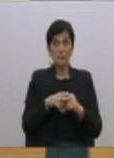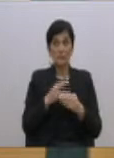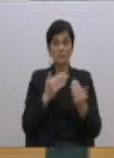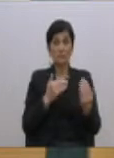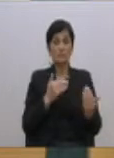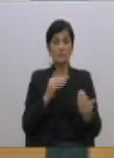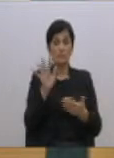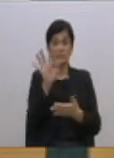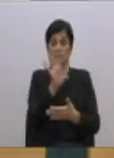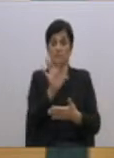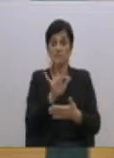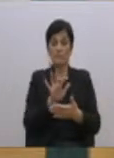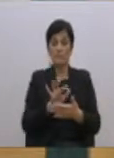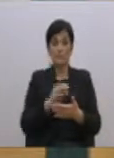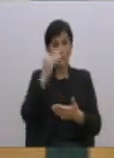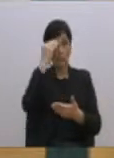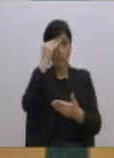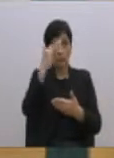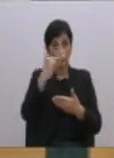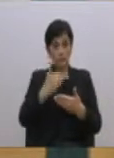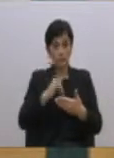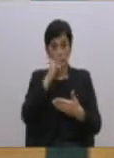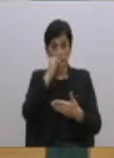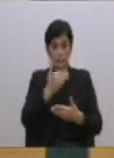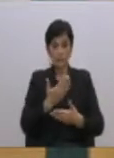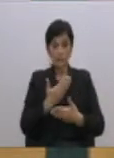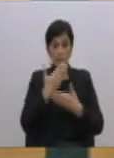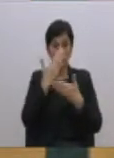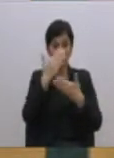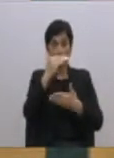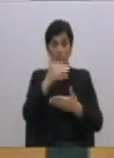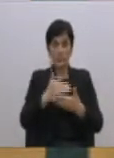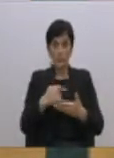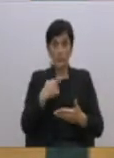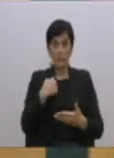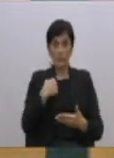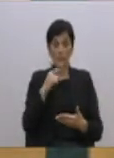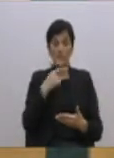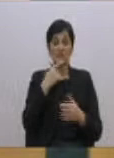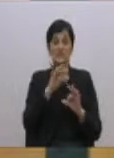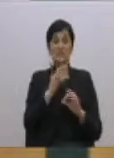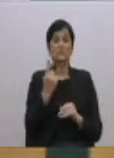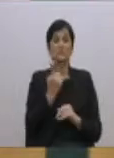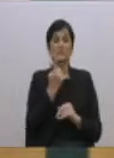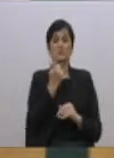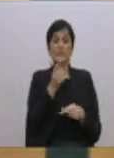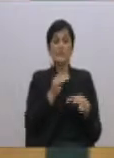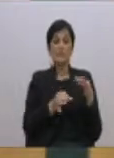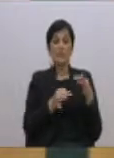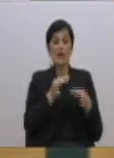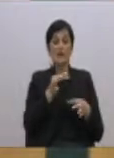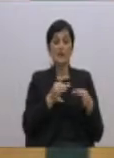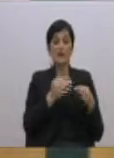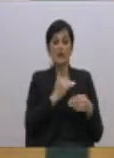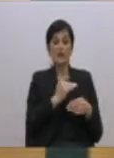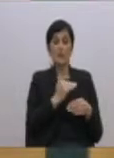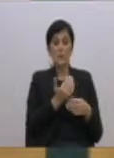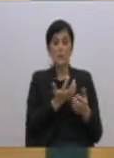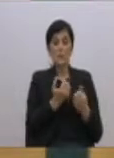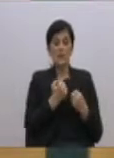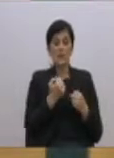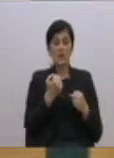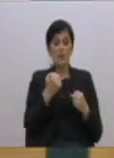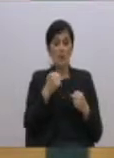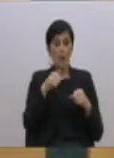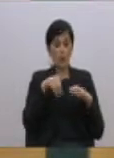თუ თქვენ ეს ტექსტი ეს შინაარსი ვერ წაიკითხეთ, მე რაც ახლა გითხარით, რომ პირველი ინსტანციის მიერ მიღებული გადაწყვეტილება